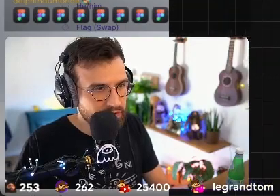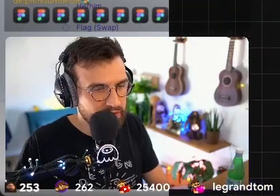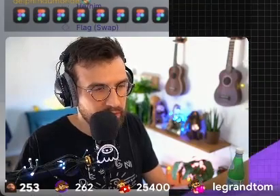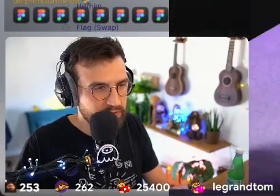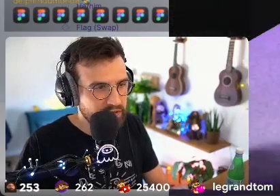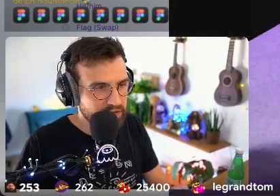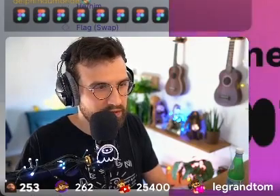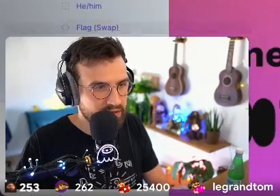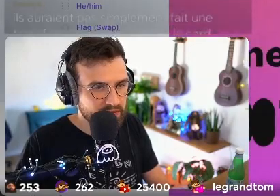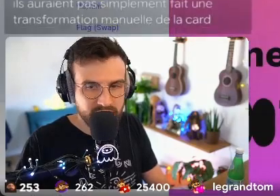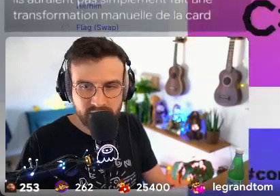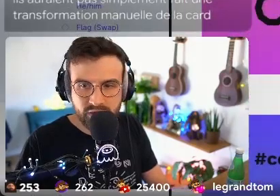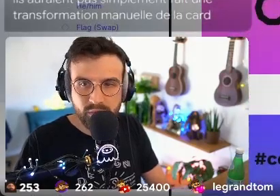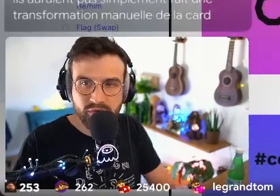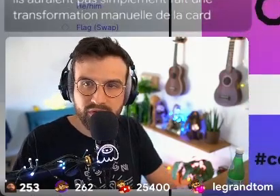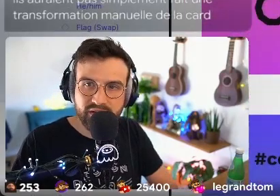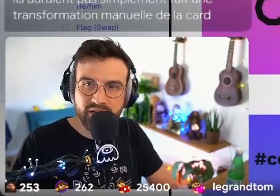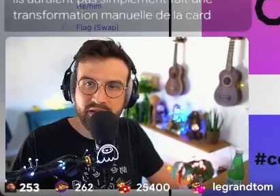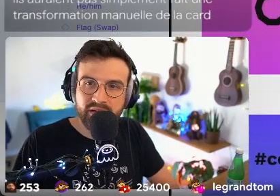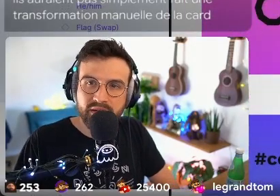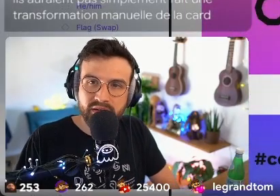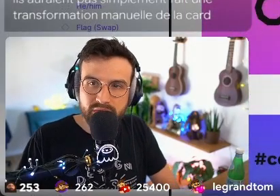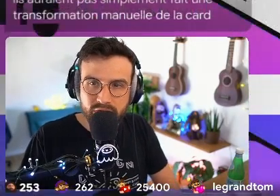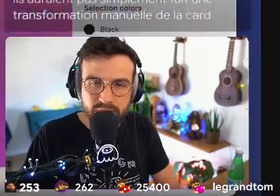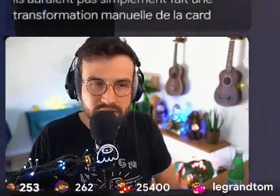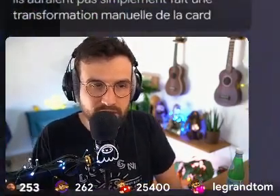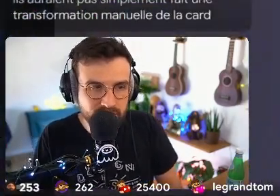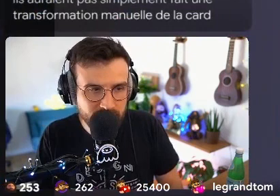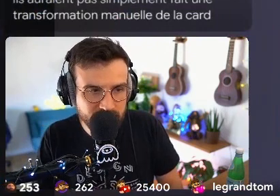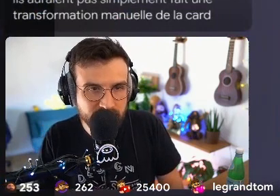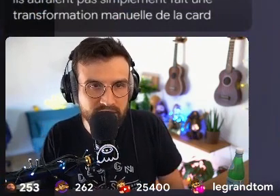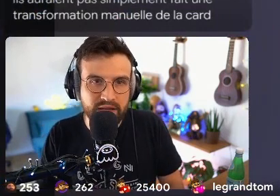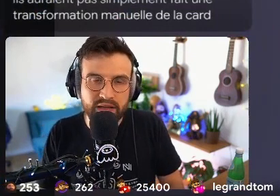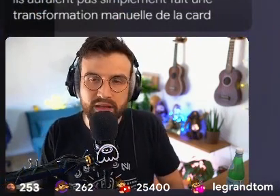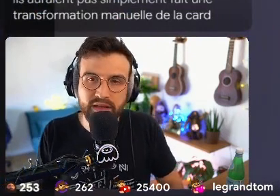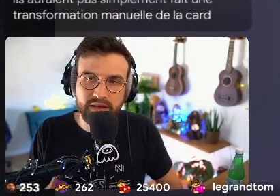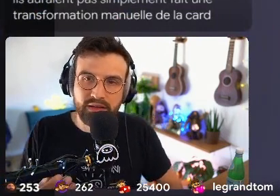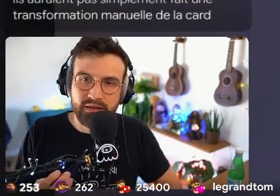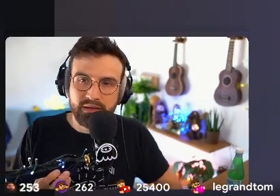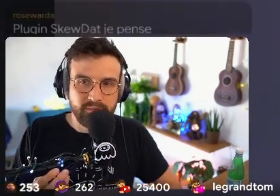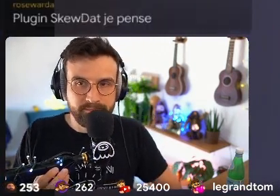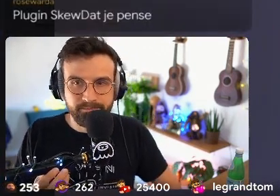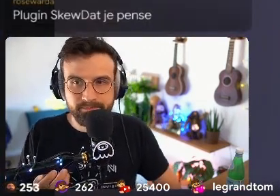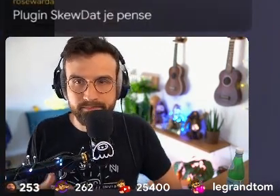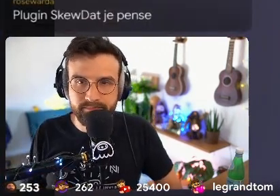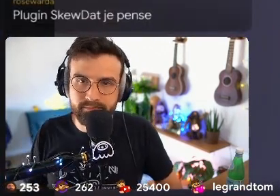J'avoue, c'est abusé. Comment ils ont fait ça? 1 minute.